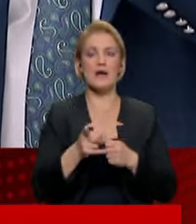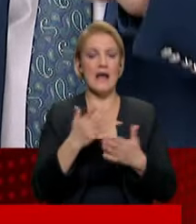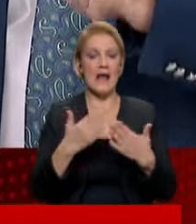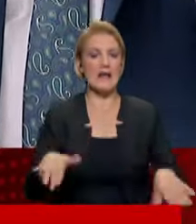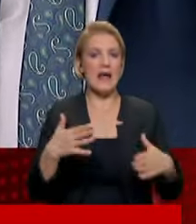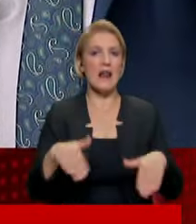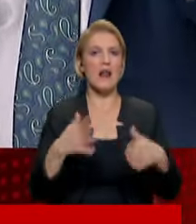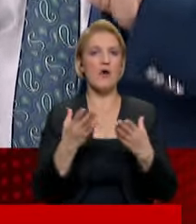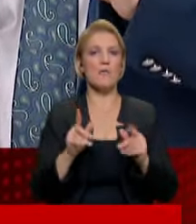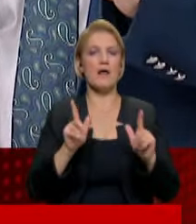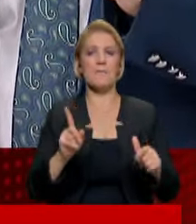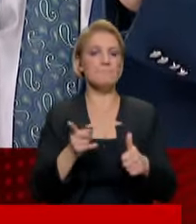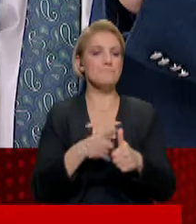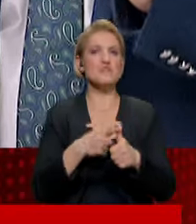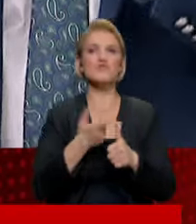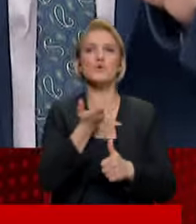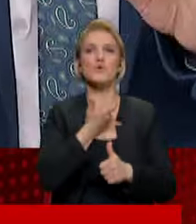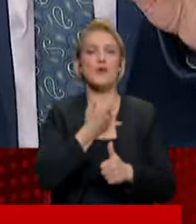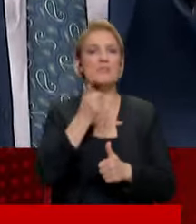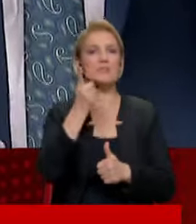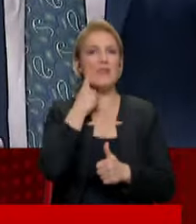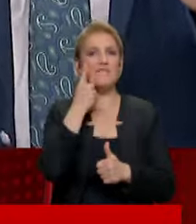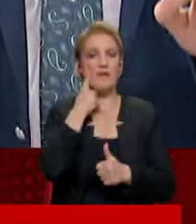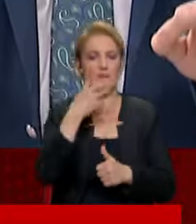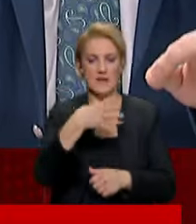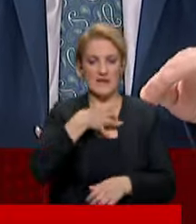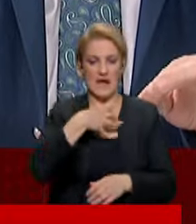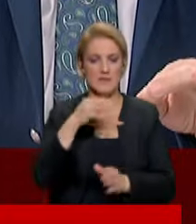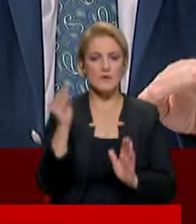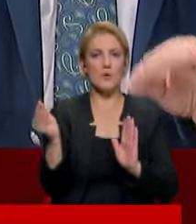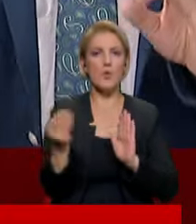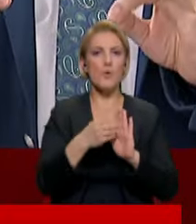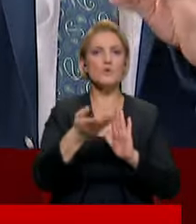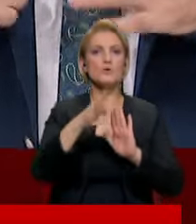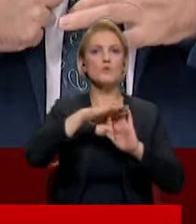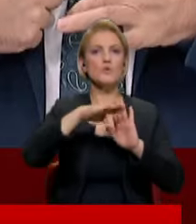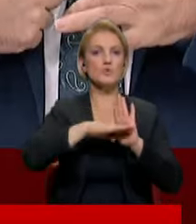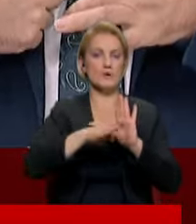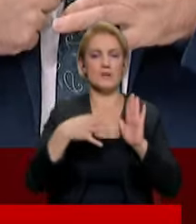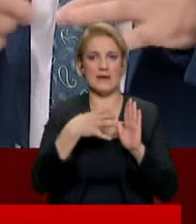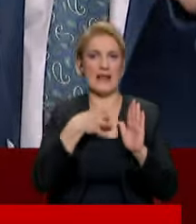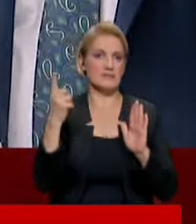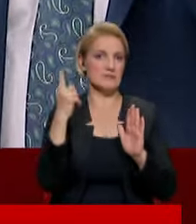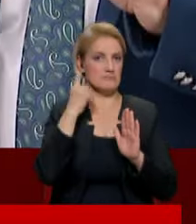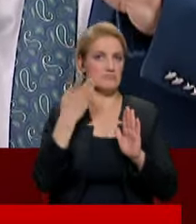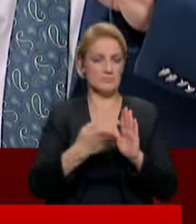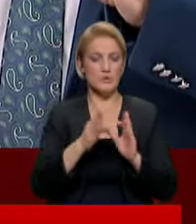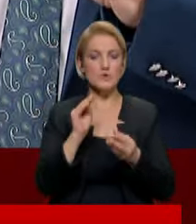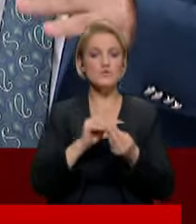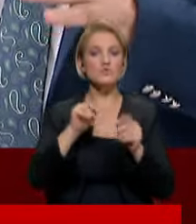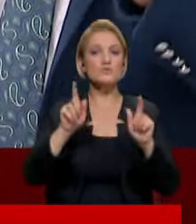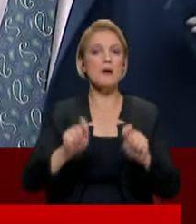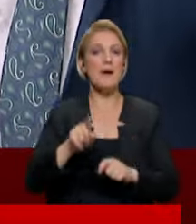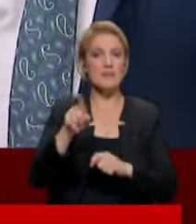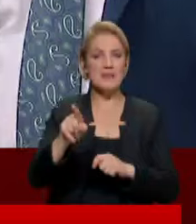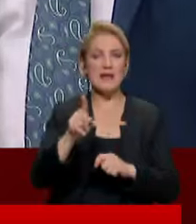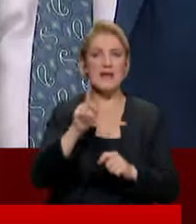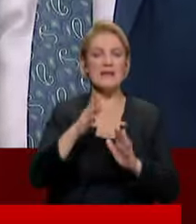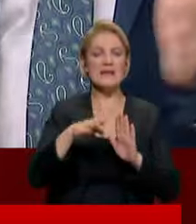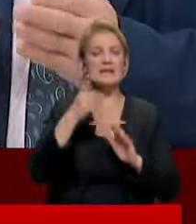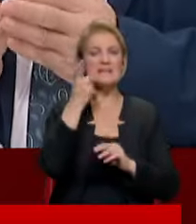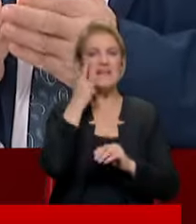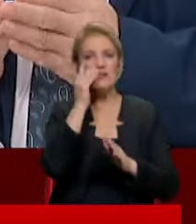engellemem Birinci kural devlet kendi koyduğu kurallara uyacak kendisi uyacak suç işleyenleri devletin